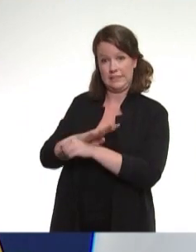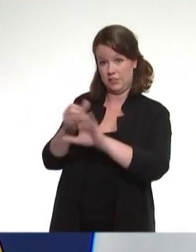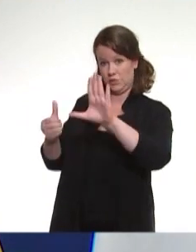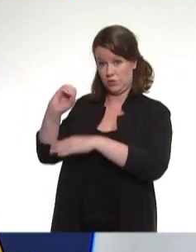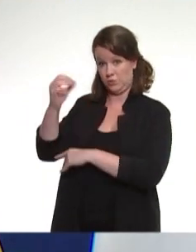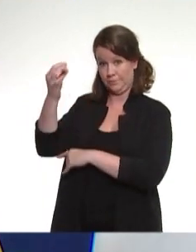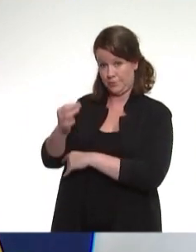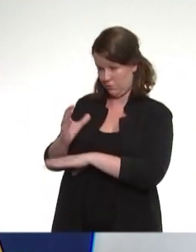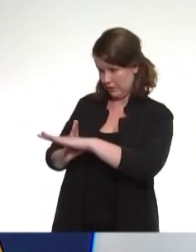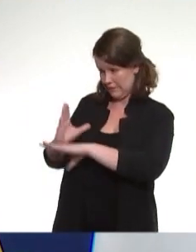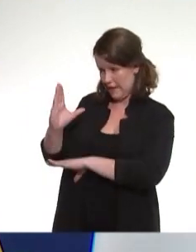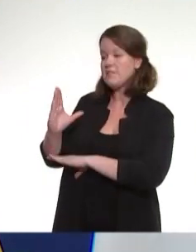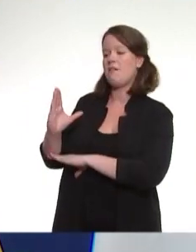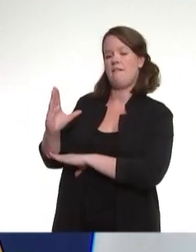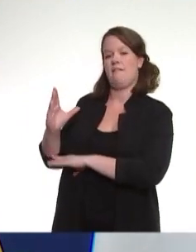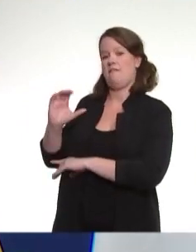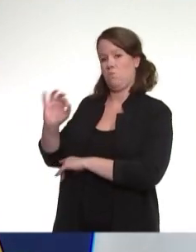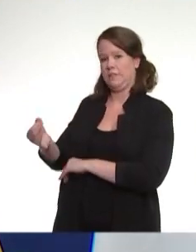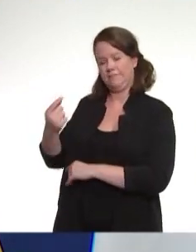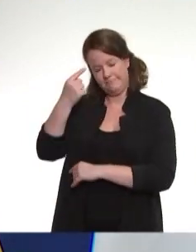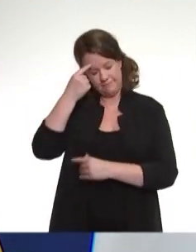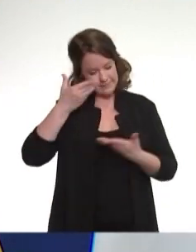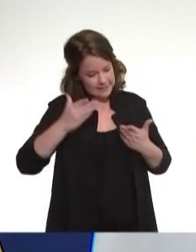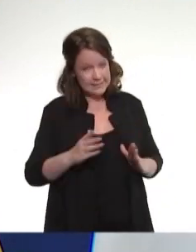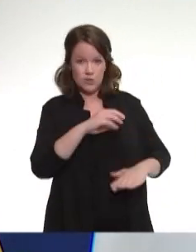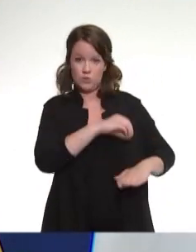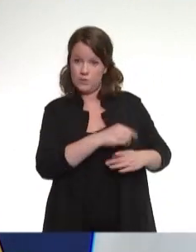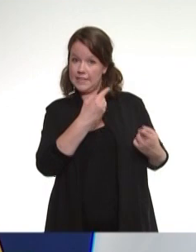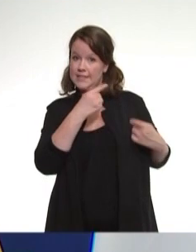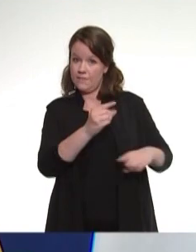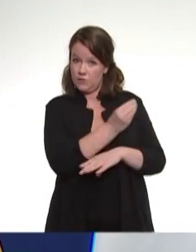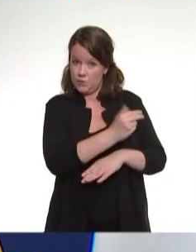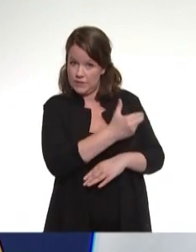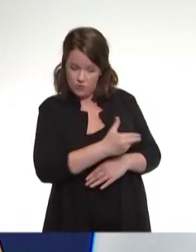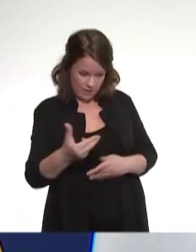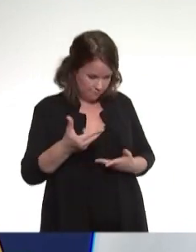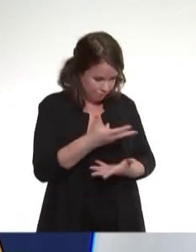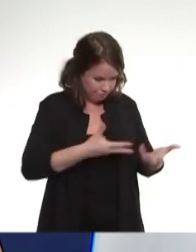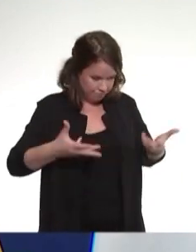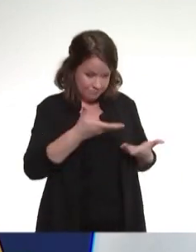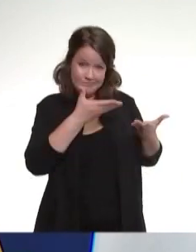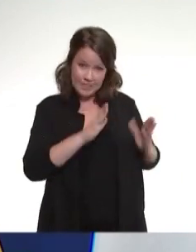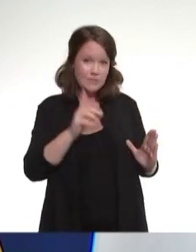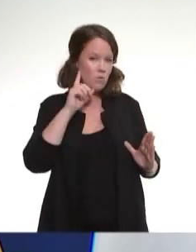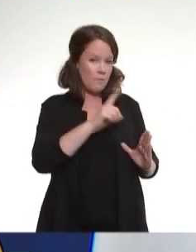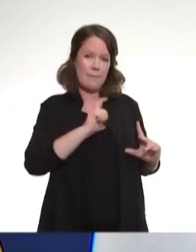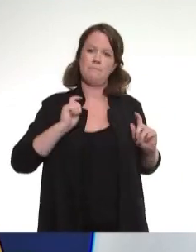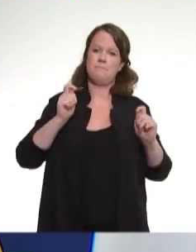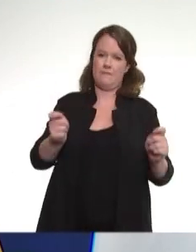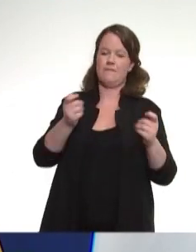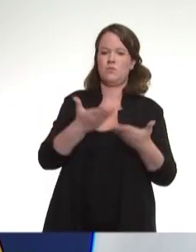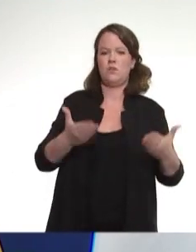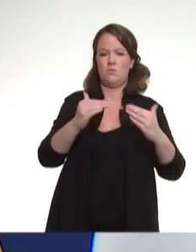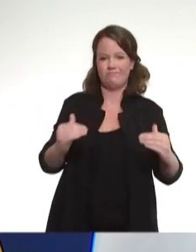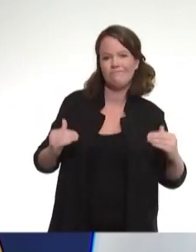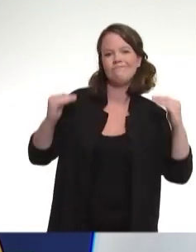qui serait alors discuté en décider en conseil de défense et sécurité nationale et discuter avec les élus le préfet les autorités locales